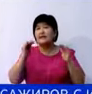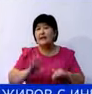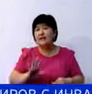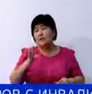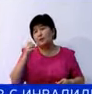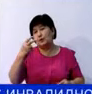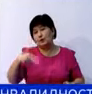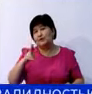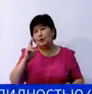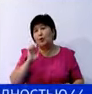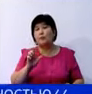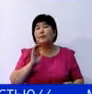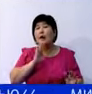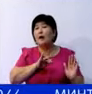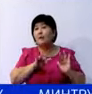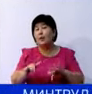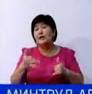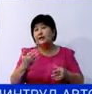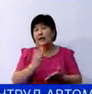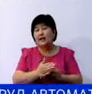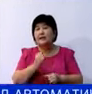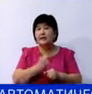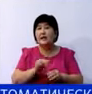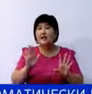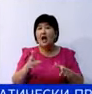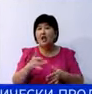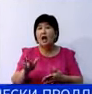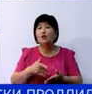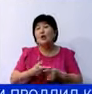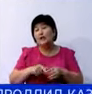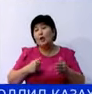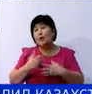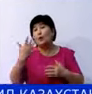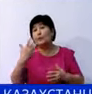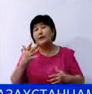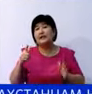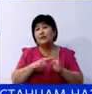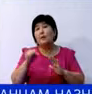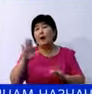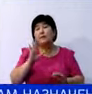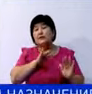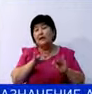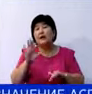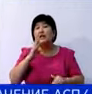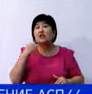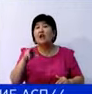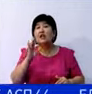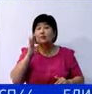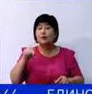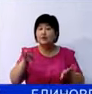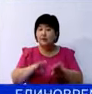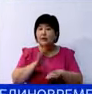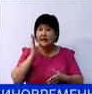520 кубов попусков сейчас они производят расчеты если до 5 7 августа попускаешь авторы будут на этом уровне